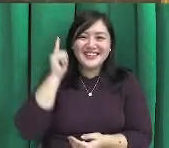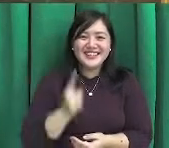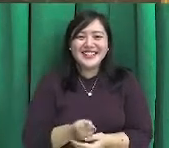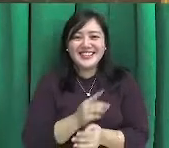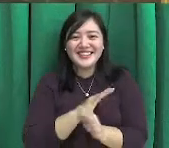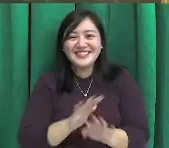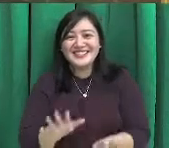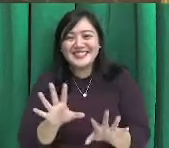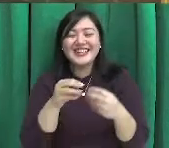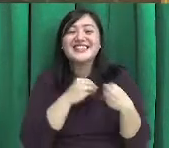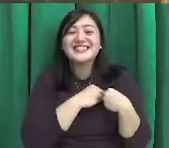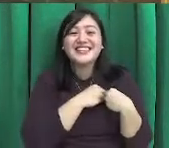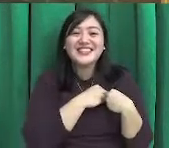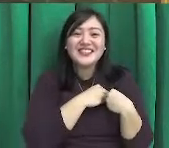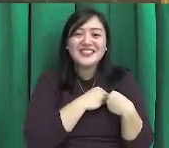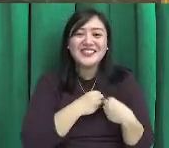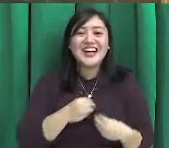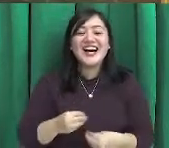si maganda.